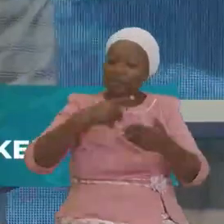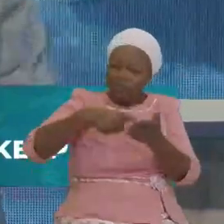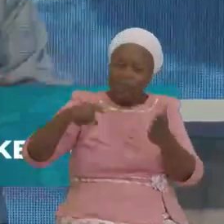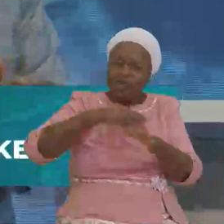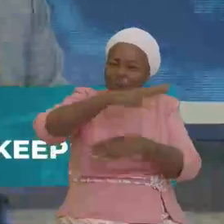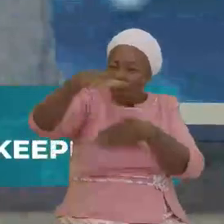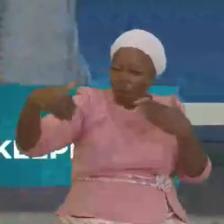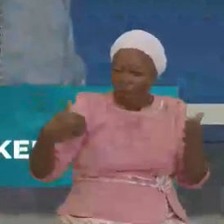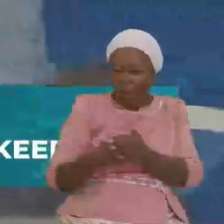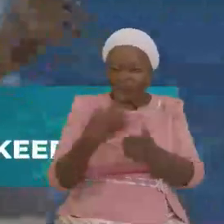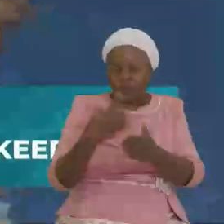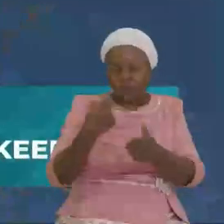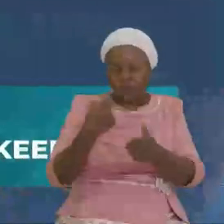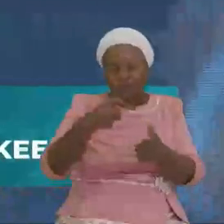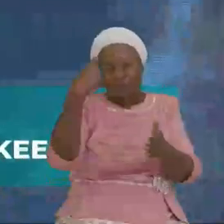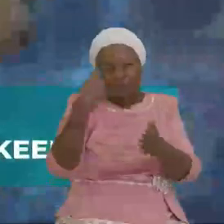mon salut,